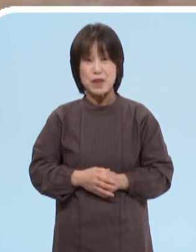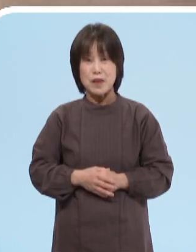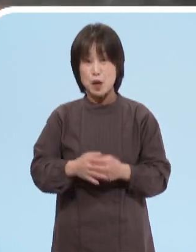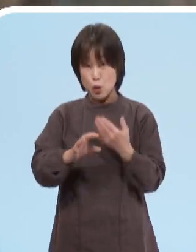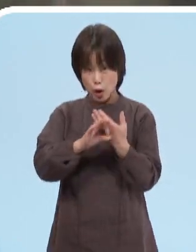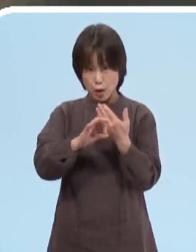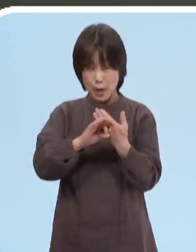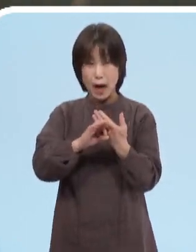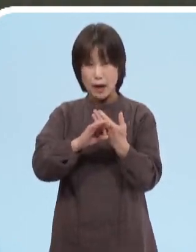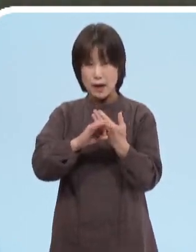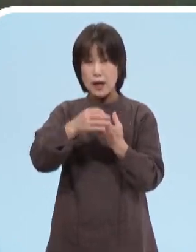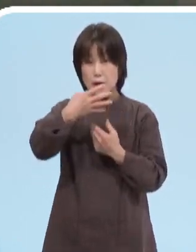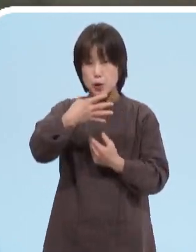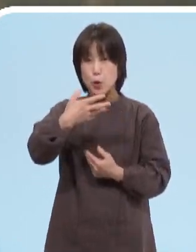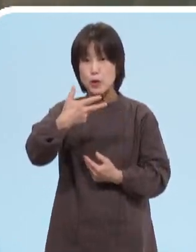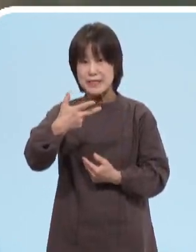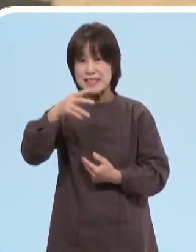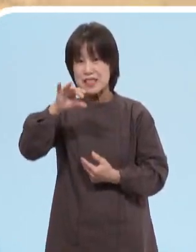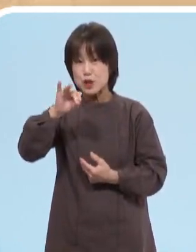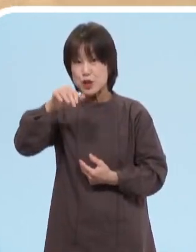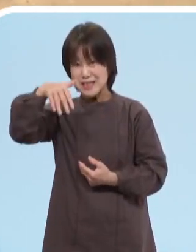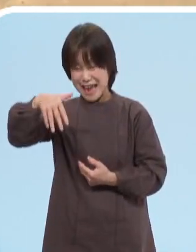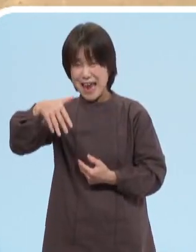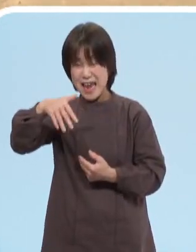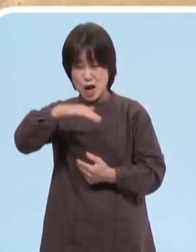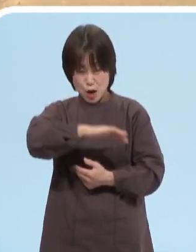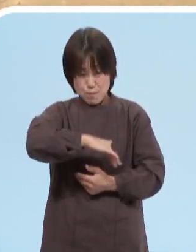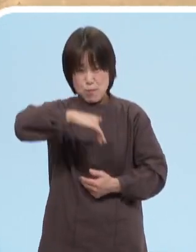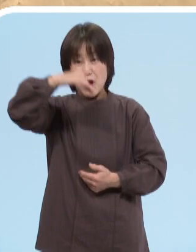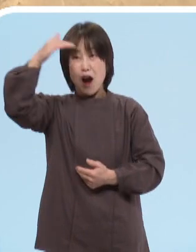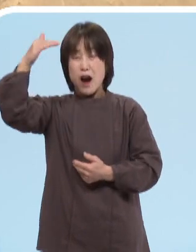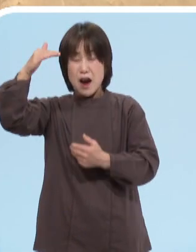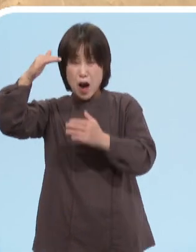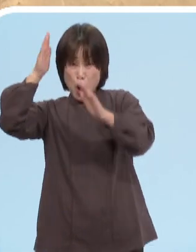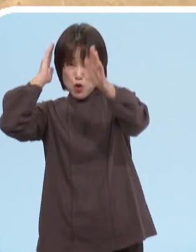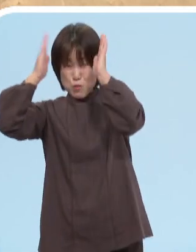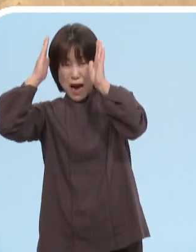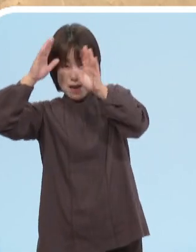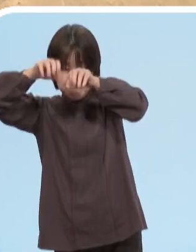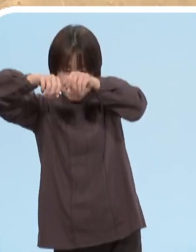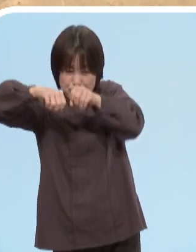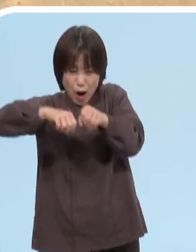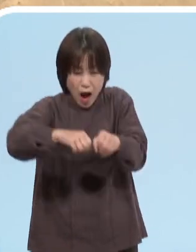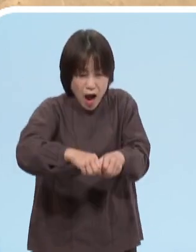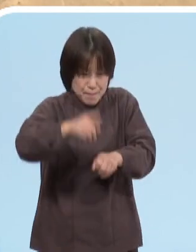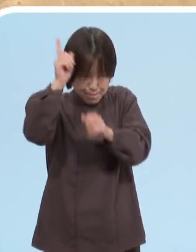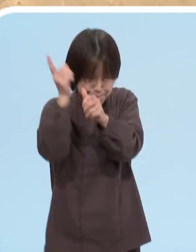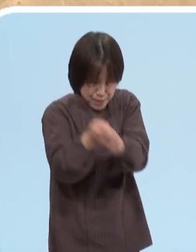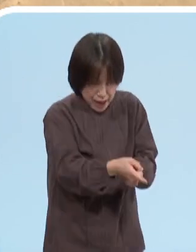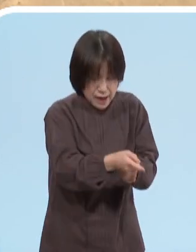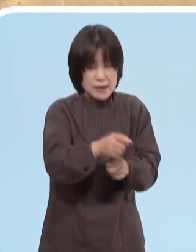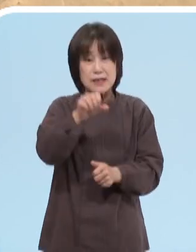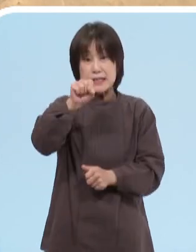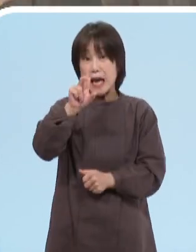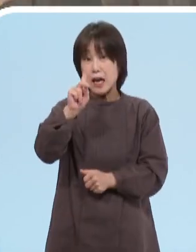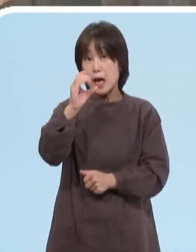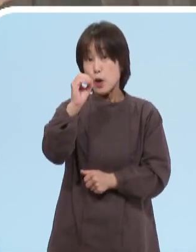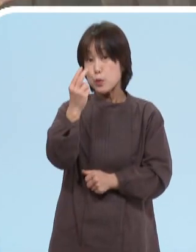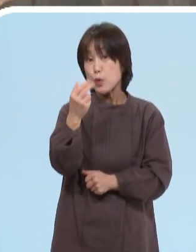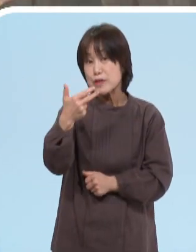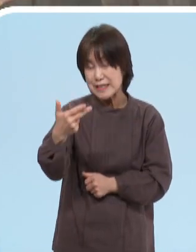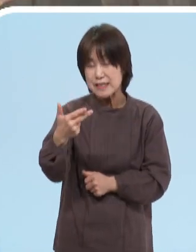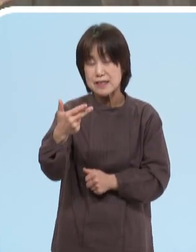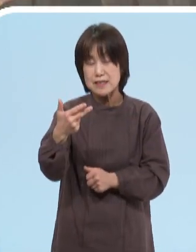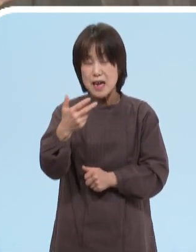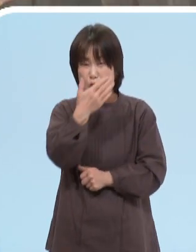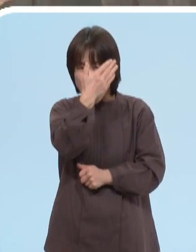例えば源義経が断崖絶壁を馬で駆け下りて奇襲をかけた逆落としや、